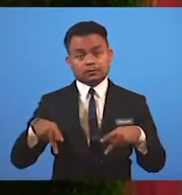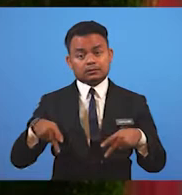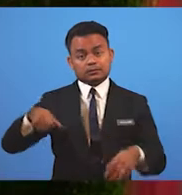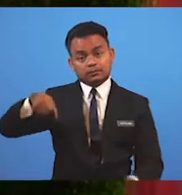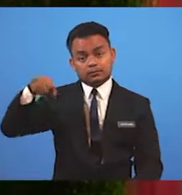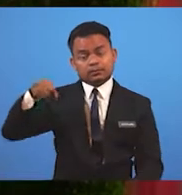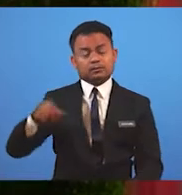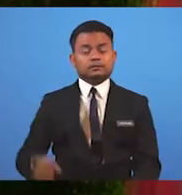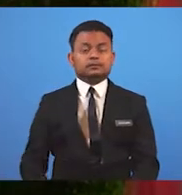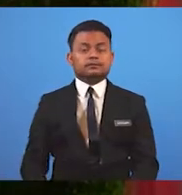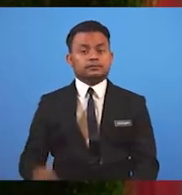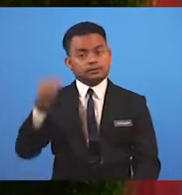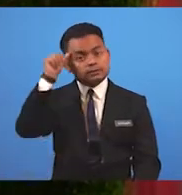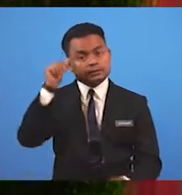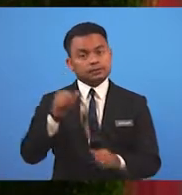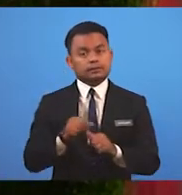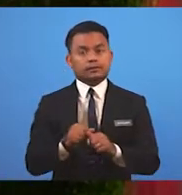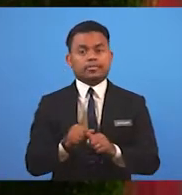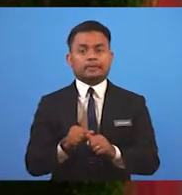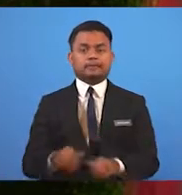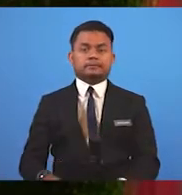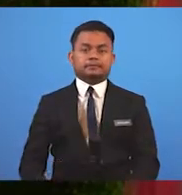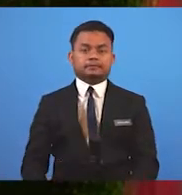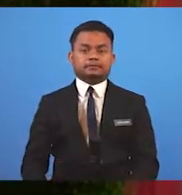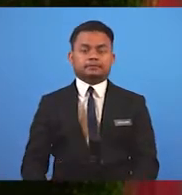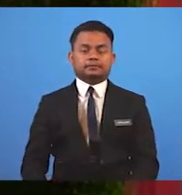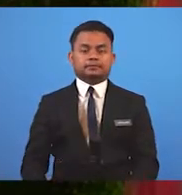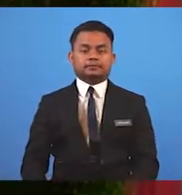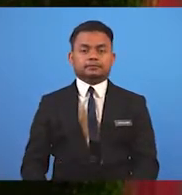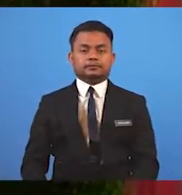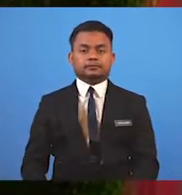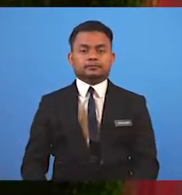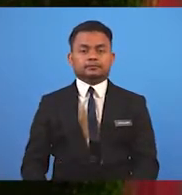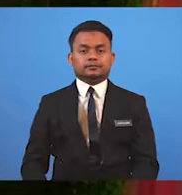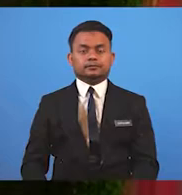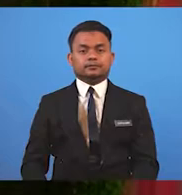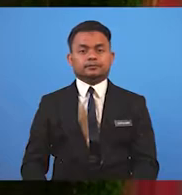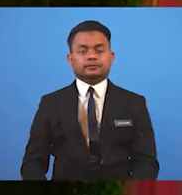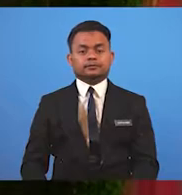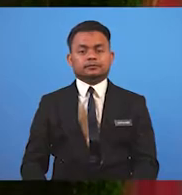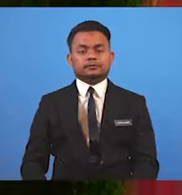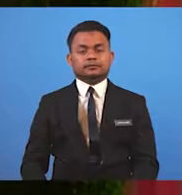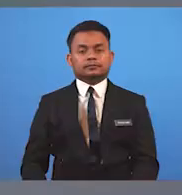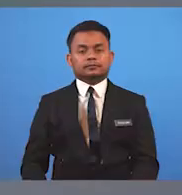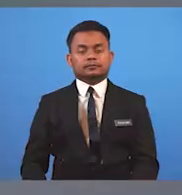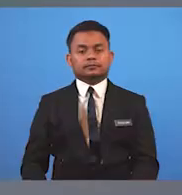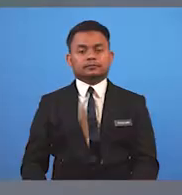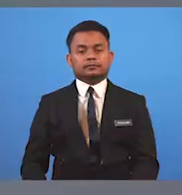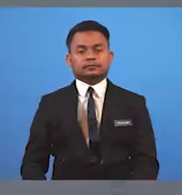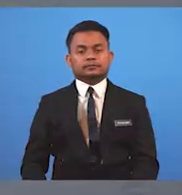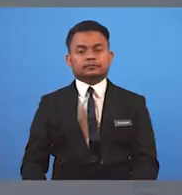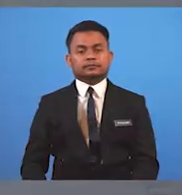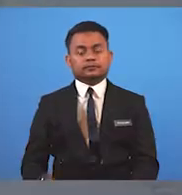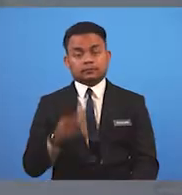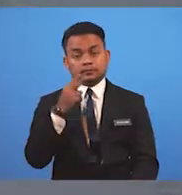Perlulah diingatkan bahawa kuantiti adalah berdasarkan kepada saiz ikan dan juga saiz plastik pembungkusan.